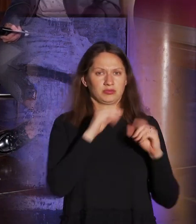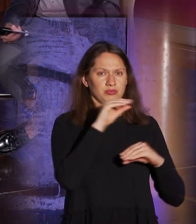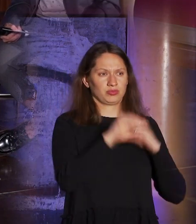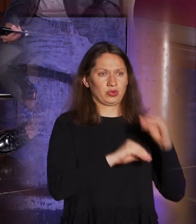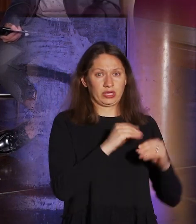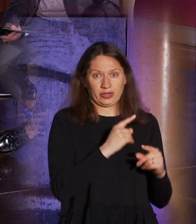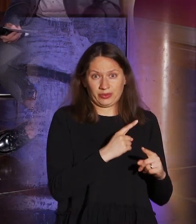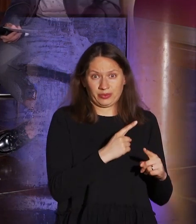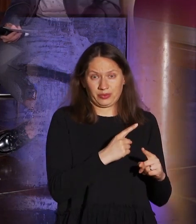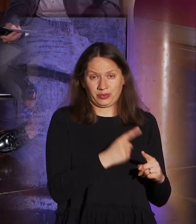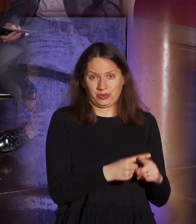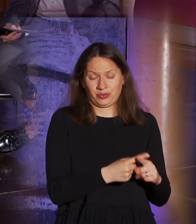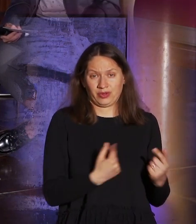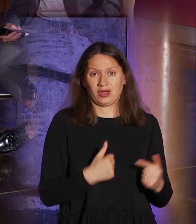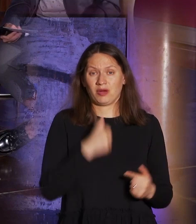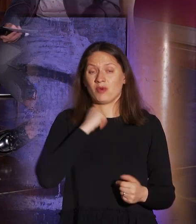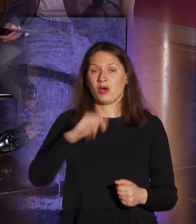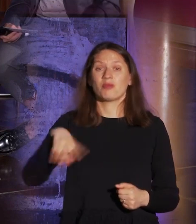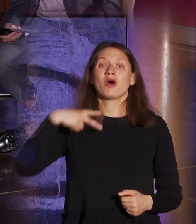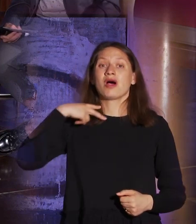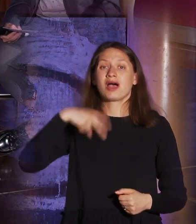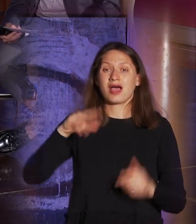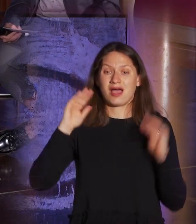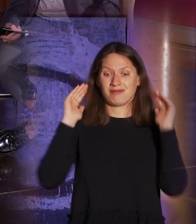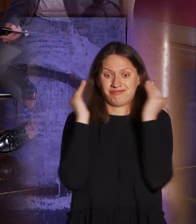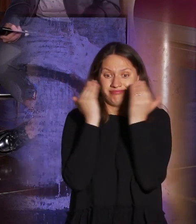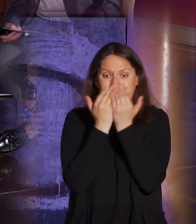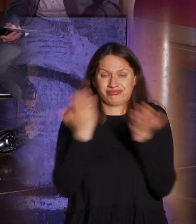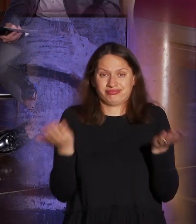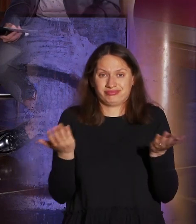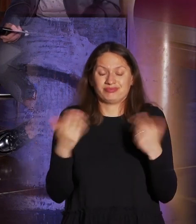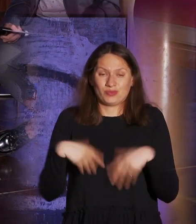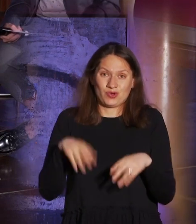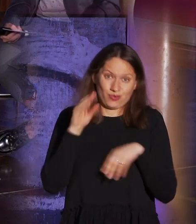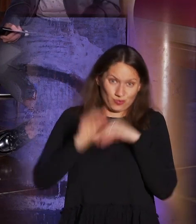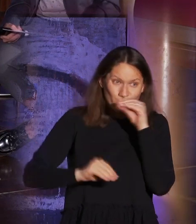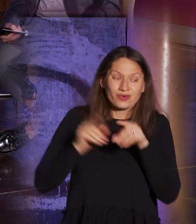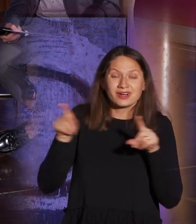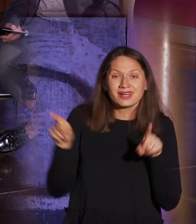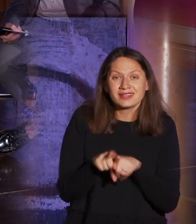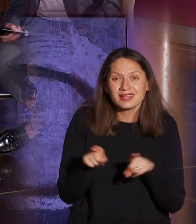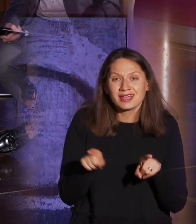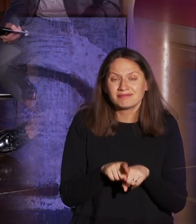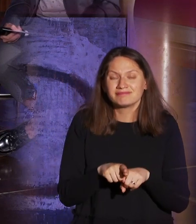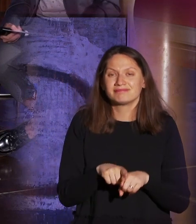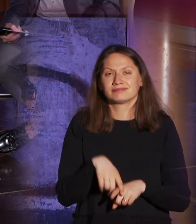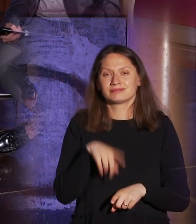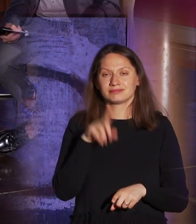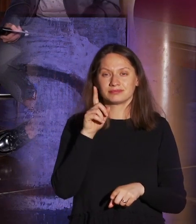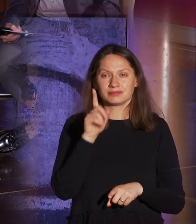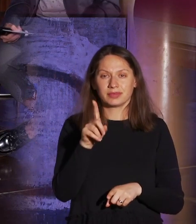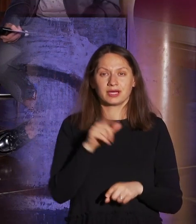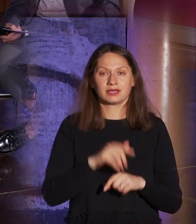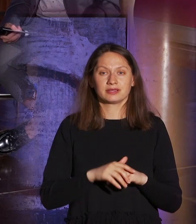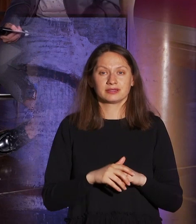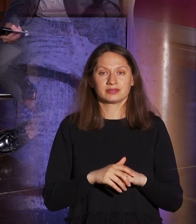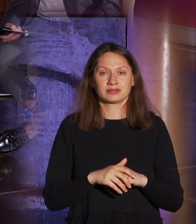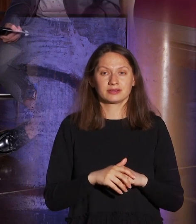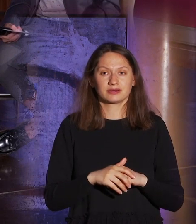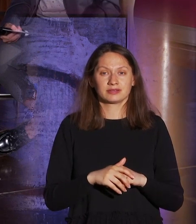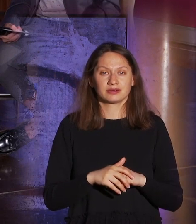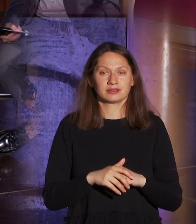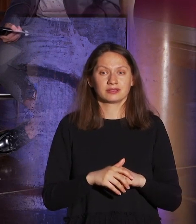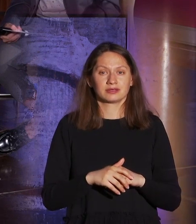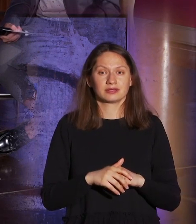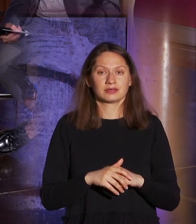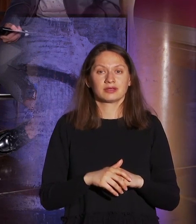tu gali būti už grotų ir būti labai laisvas. Tai Nežinau, nebent su konkrečiais